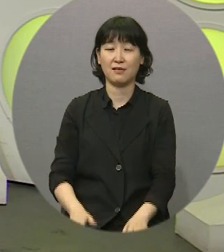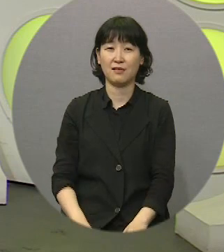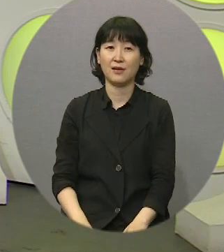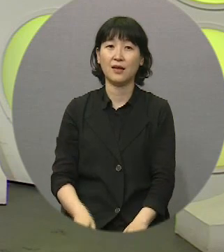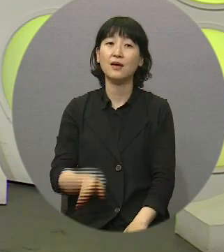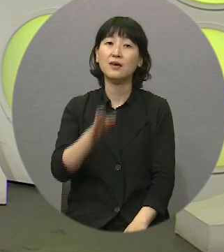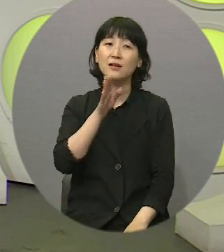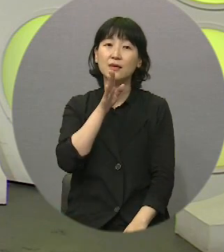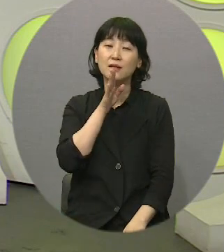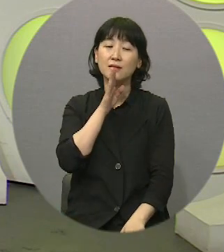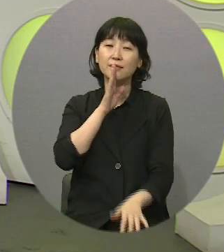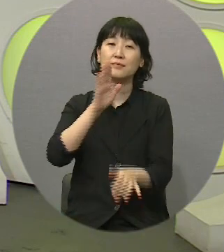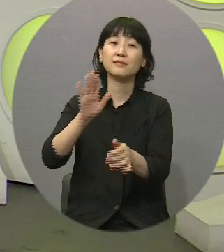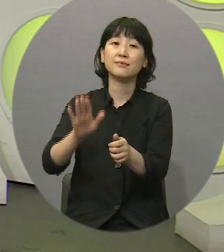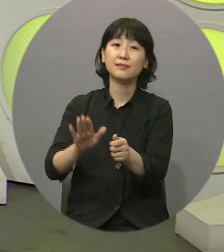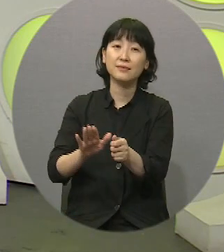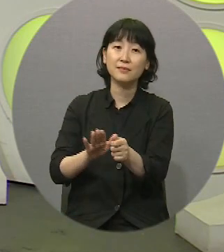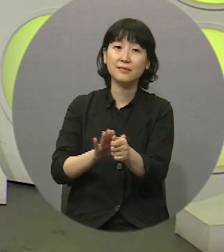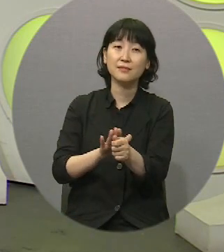참 사랑이